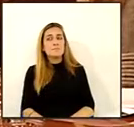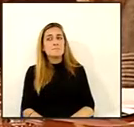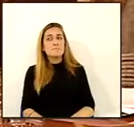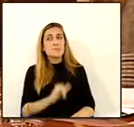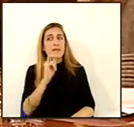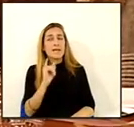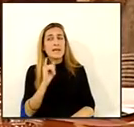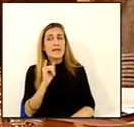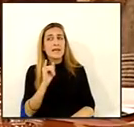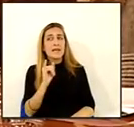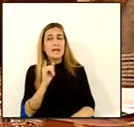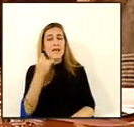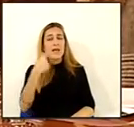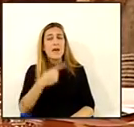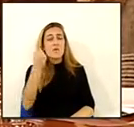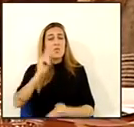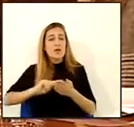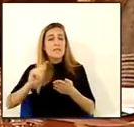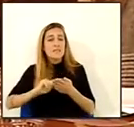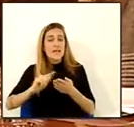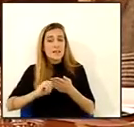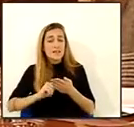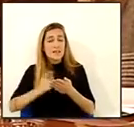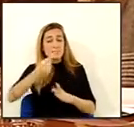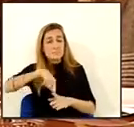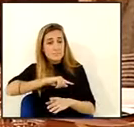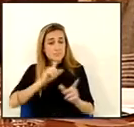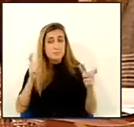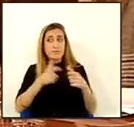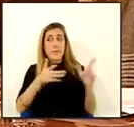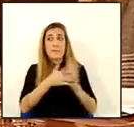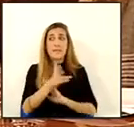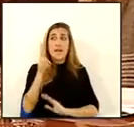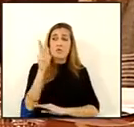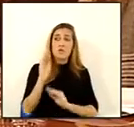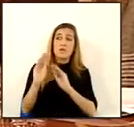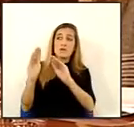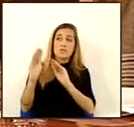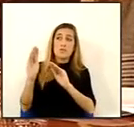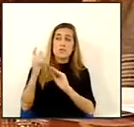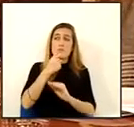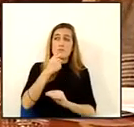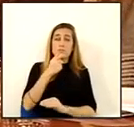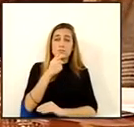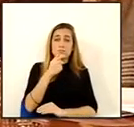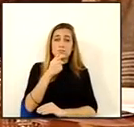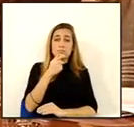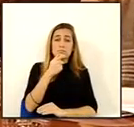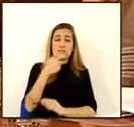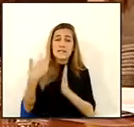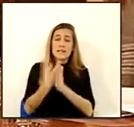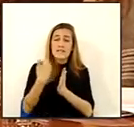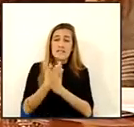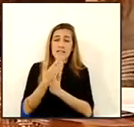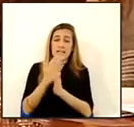i un escrit que volien una sessió. Ens vam reunir perquè el seu advocat va preferir que els expliquéssim nosaltres directament a la seva junta